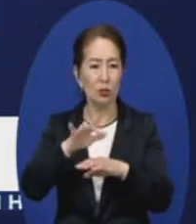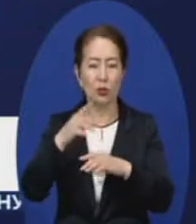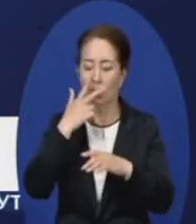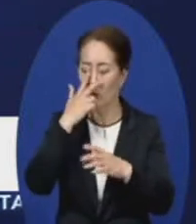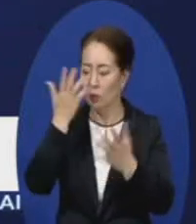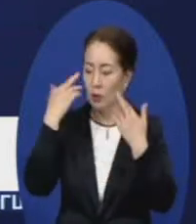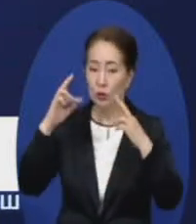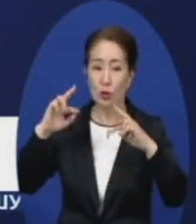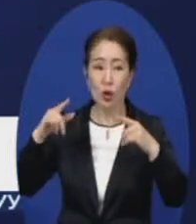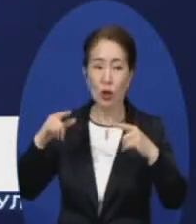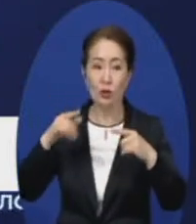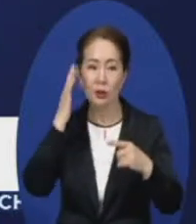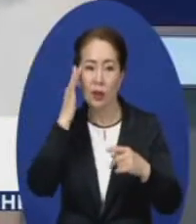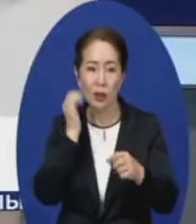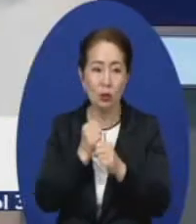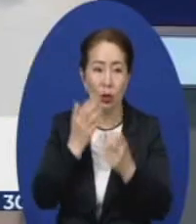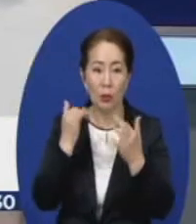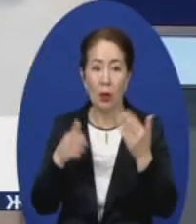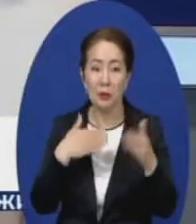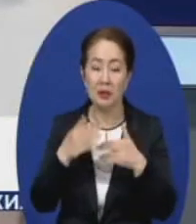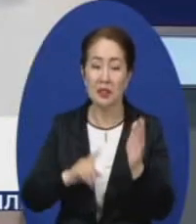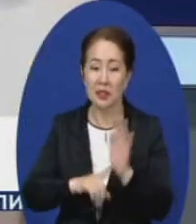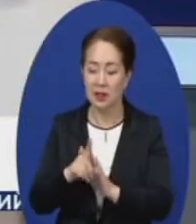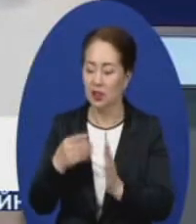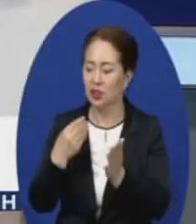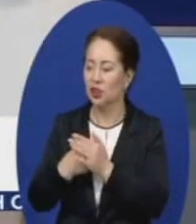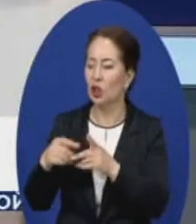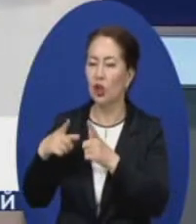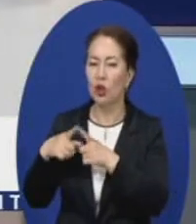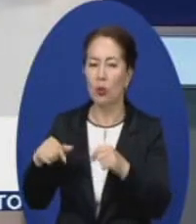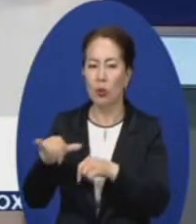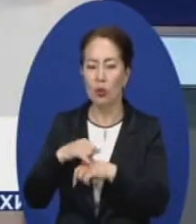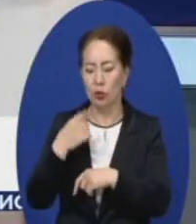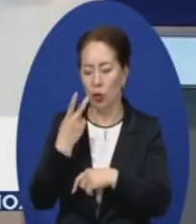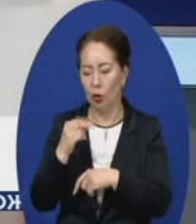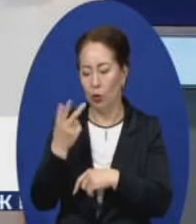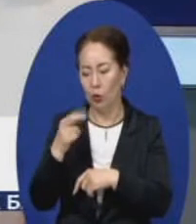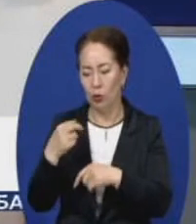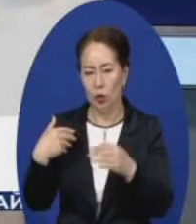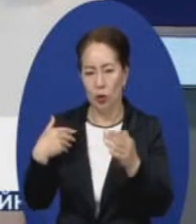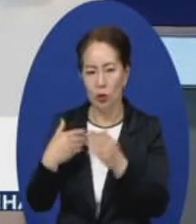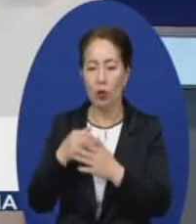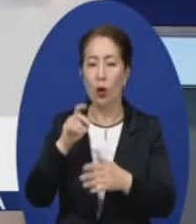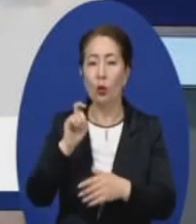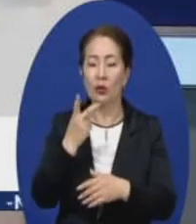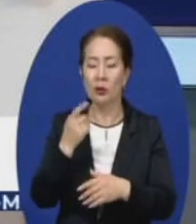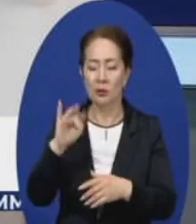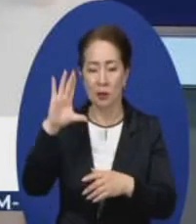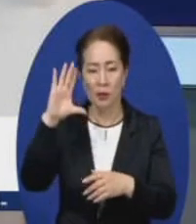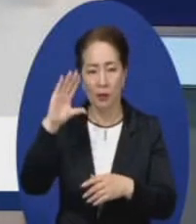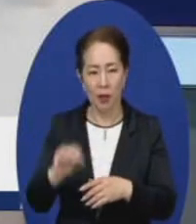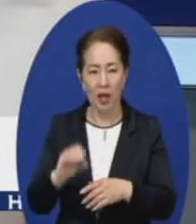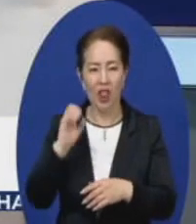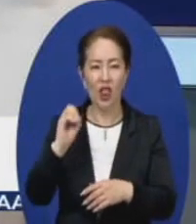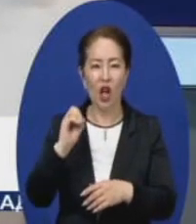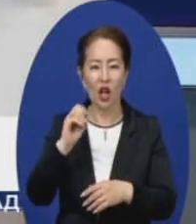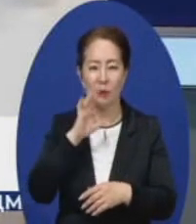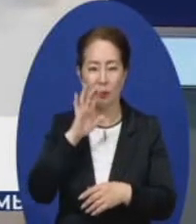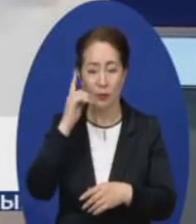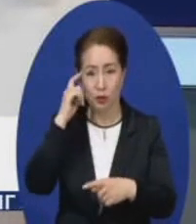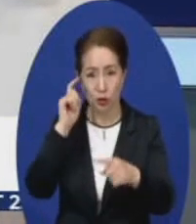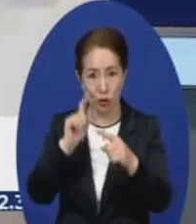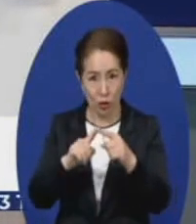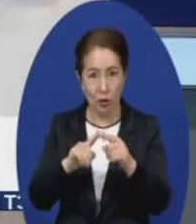амьсгалын өөрчлөлтөд одоо арга хэмжээ авч эхэлсэн. Жишээлбэл Япон улс гэхэд 2030 он гэхэд хүлэмжийнхээ ялгарлыг одоо тэглэх